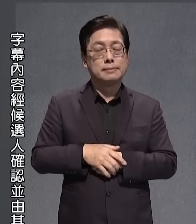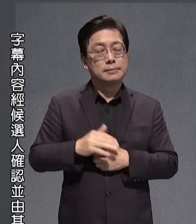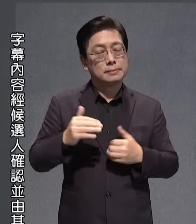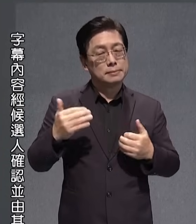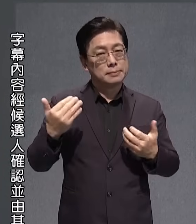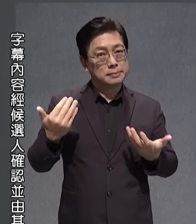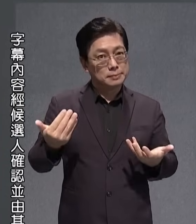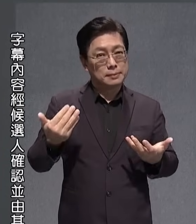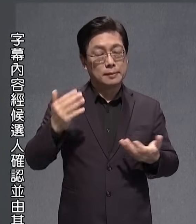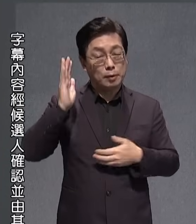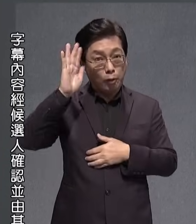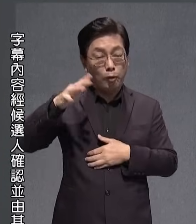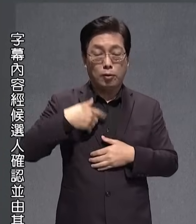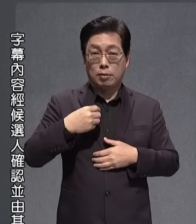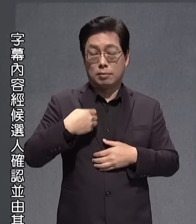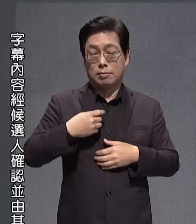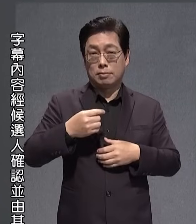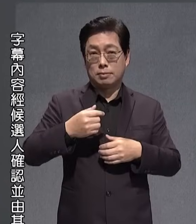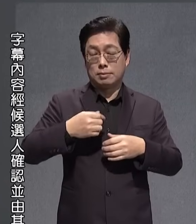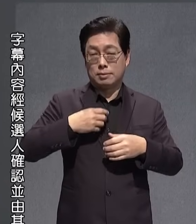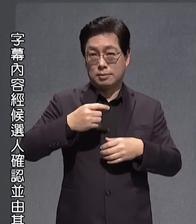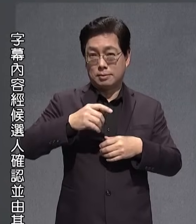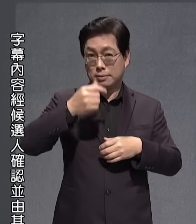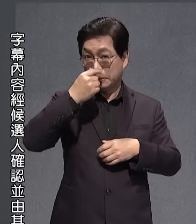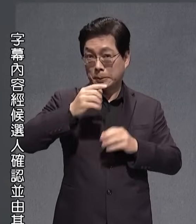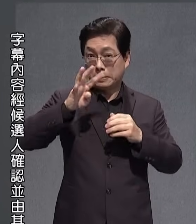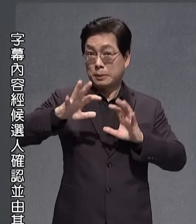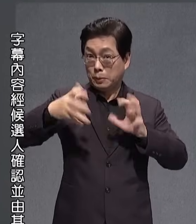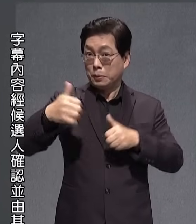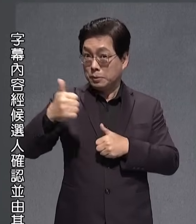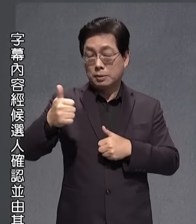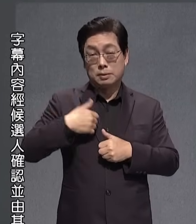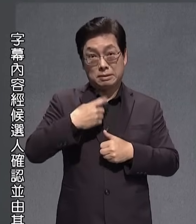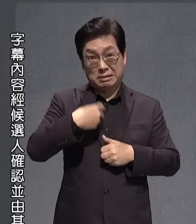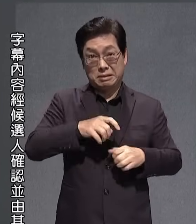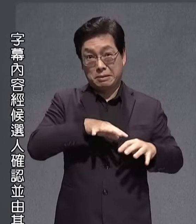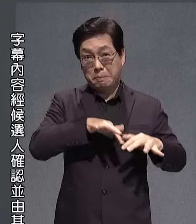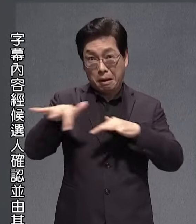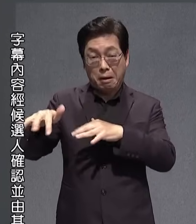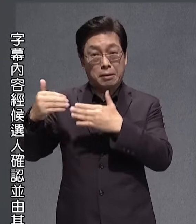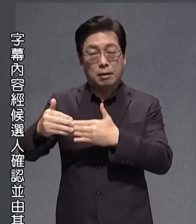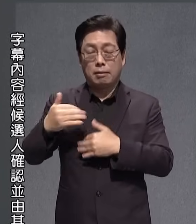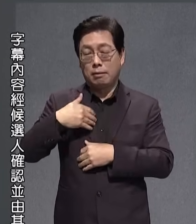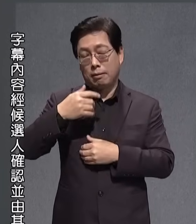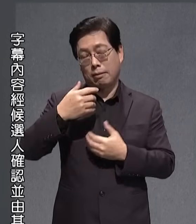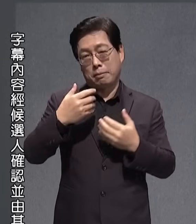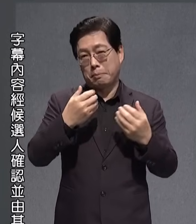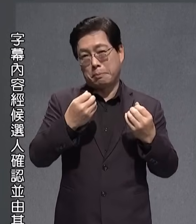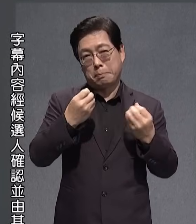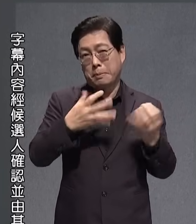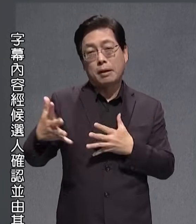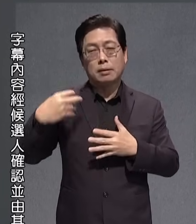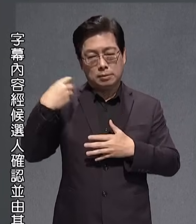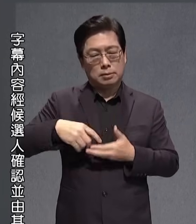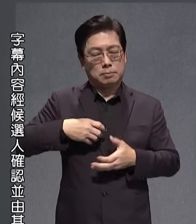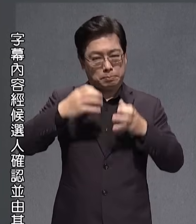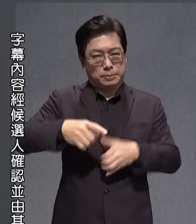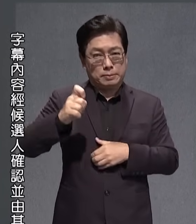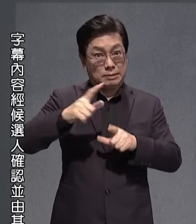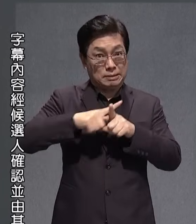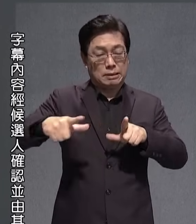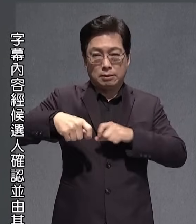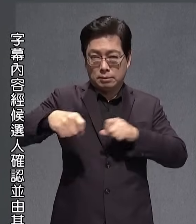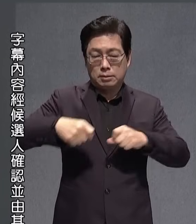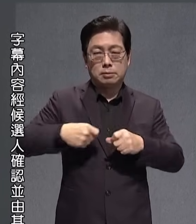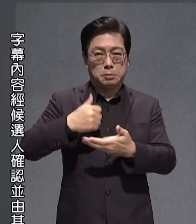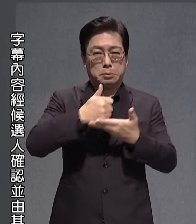是后来建国先生知道反攻无望，也因此推出了10大建设，禁用大量